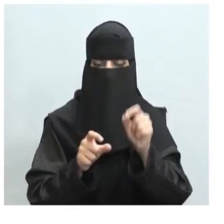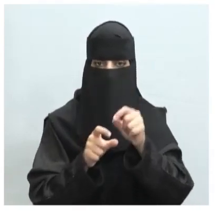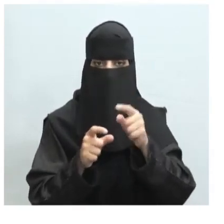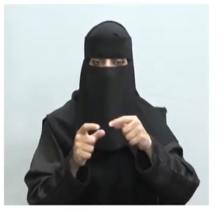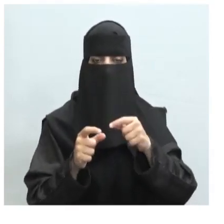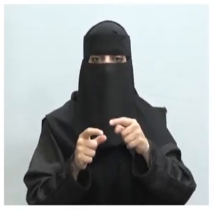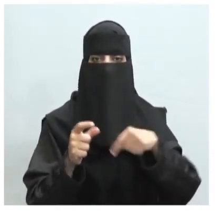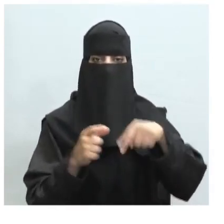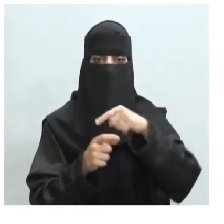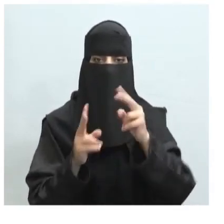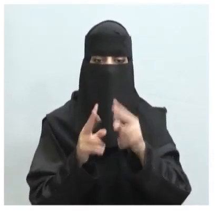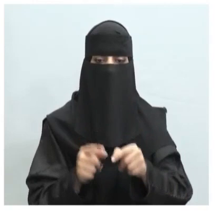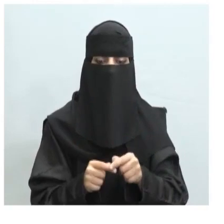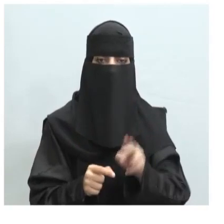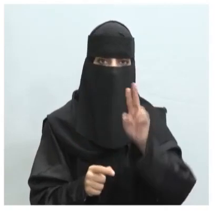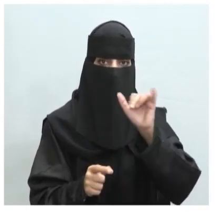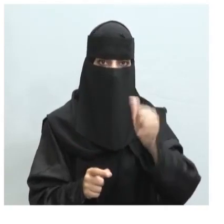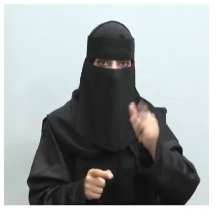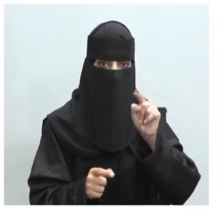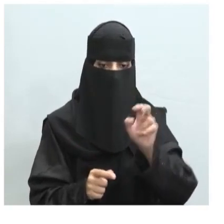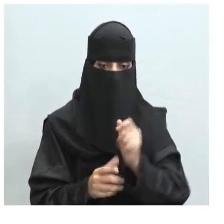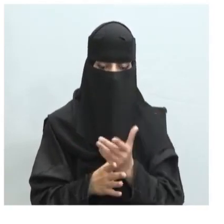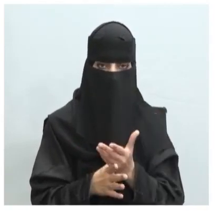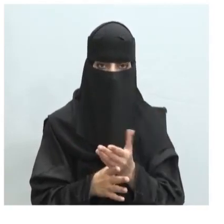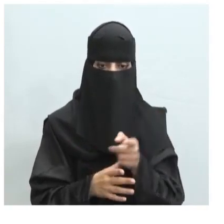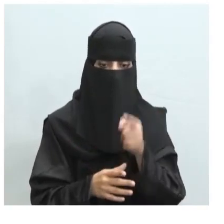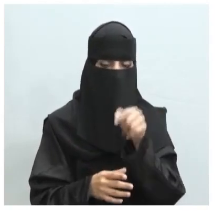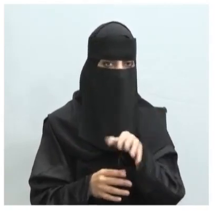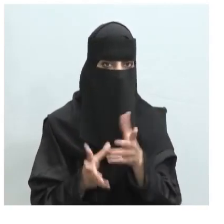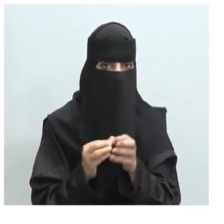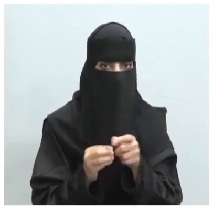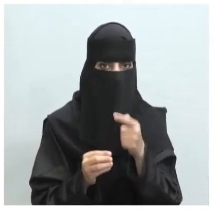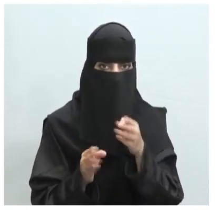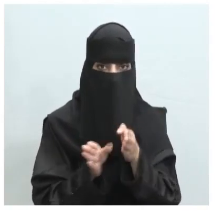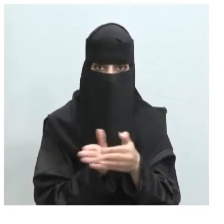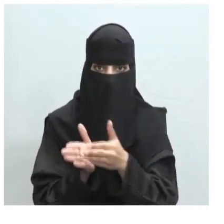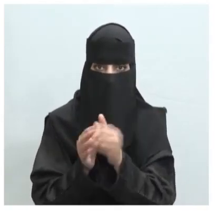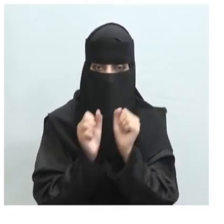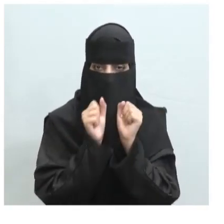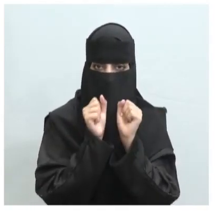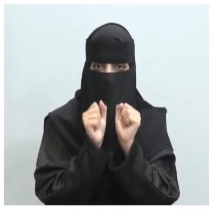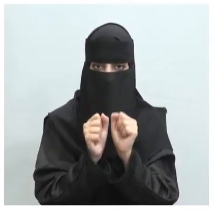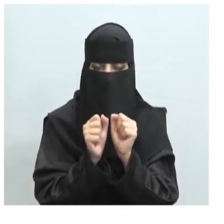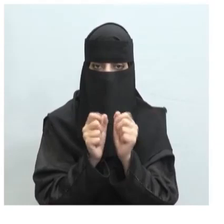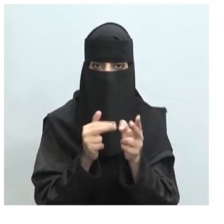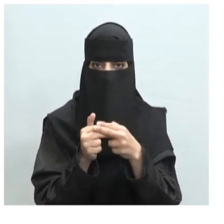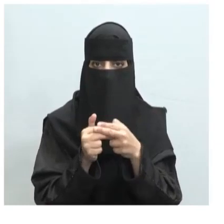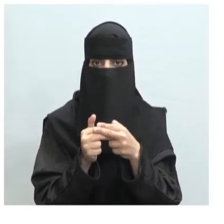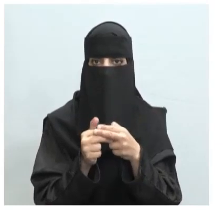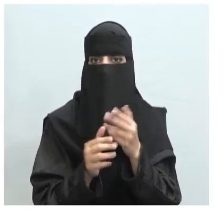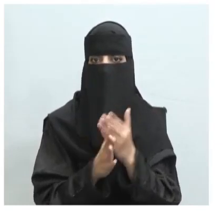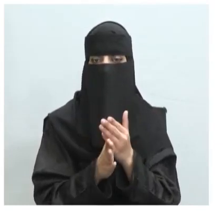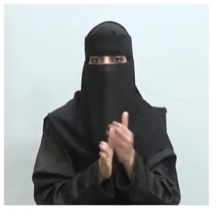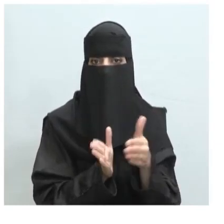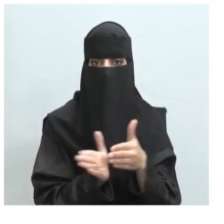التيار الكهربائي التيار الكهربائي عزيزي الطالب وعزيزي الطالبه لا يسري الا في مسار مغلق اذا